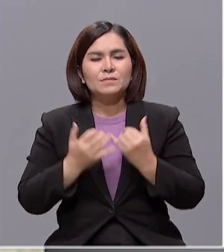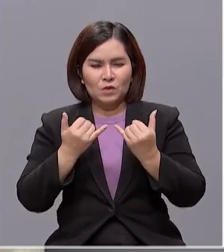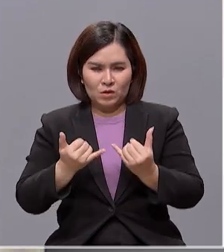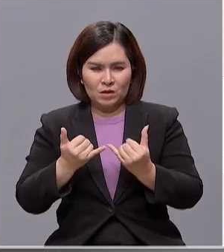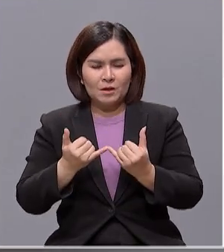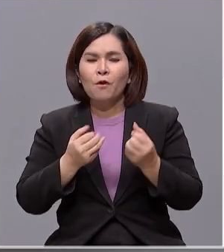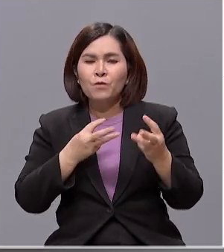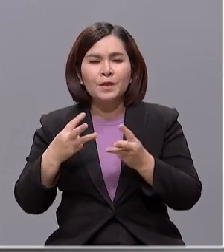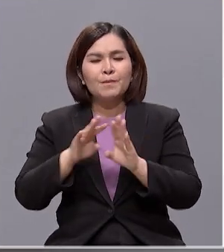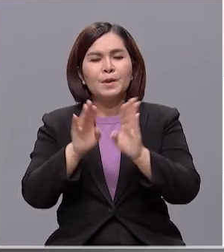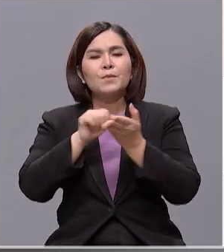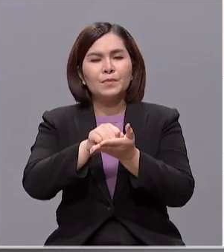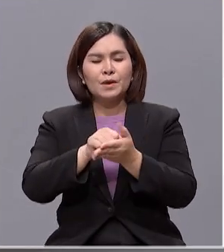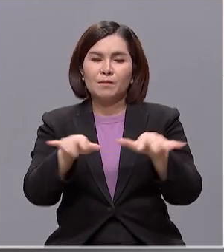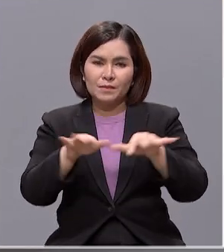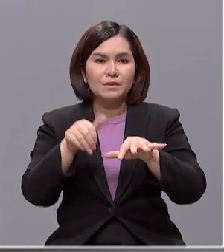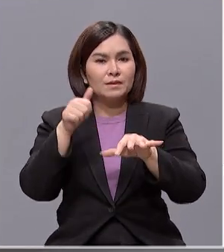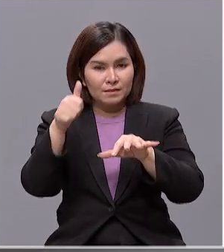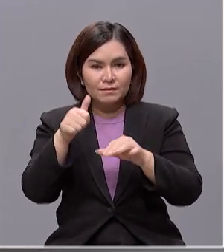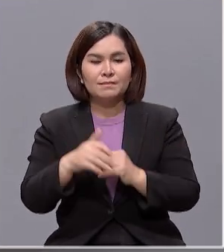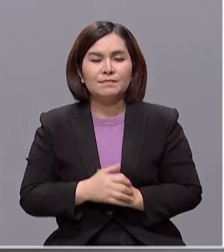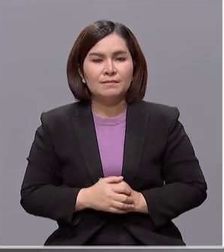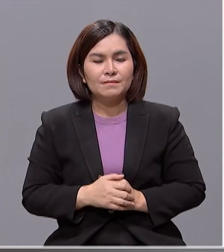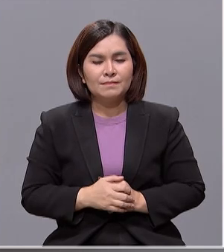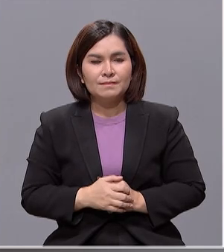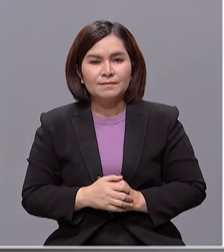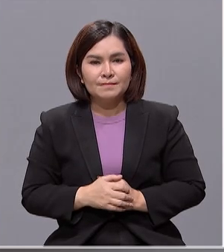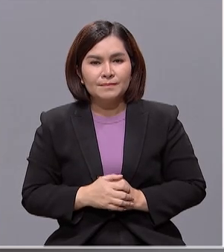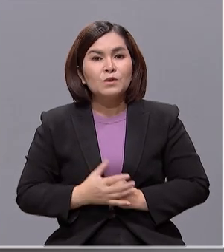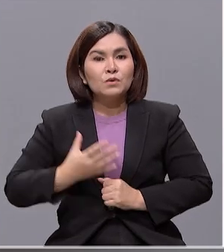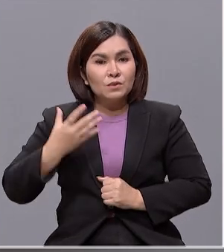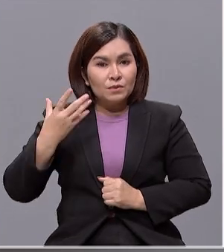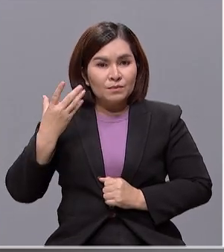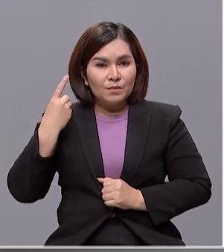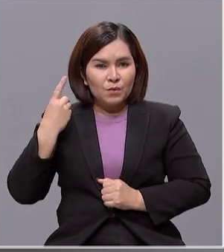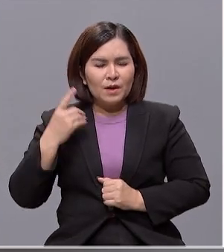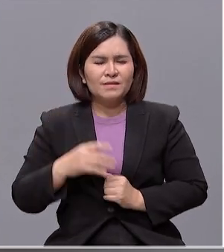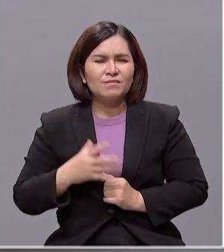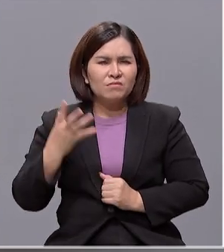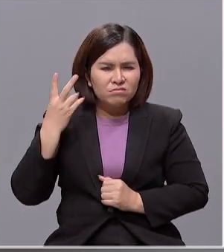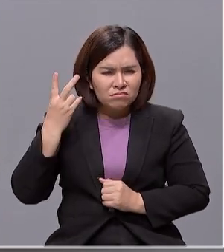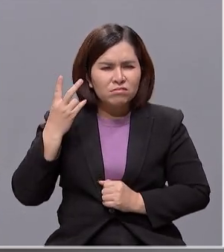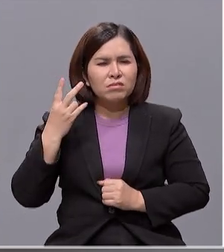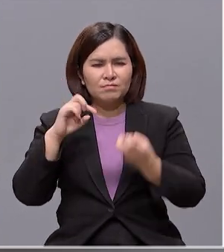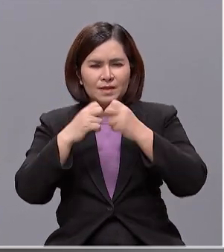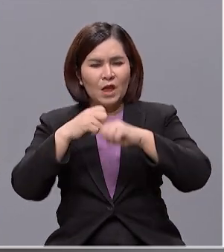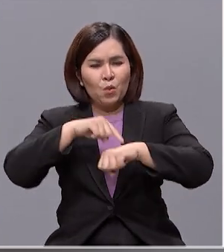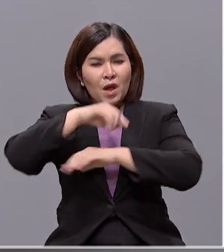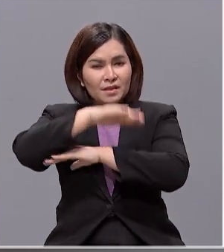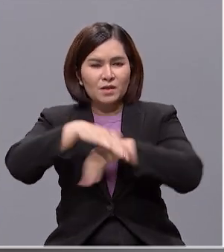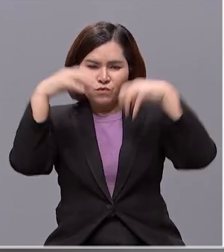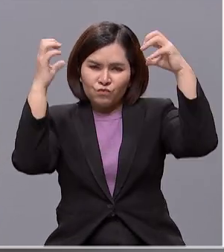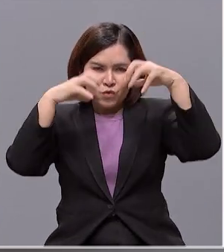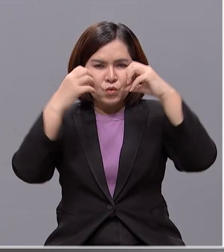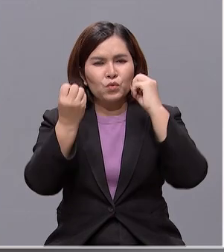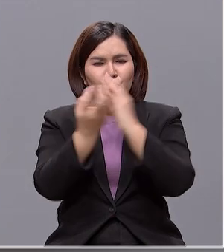เนี่ยก็ให้บริการได้ตามปกติแล้วนะคะอ่ะก็เมื่อวานนี้จริงๆ 2-3วันมานี้ตกหนักในช่วงเย็นๆทั้งนั้นเลยนะคะ